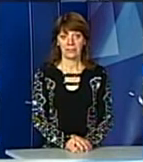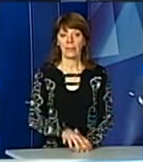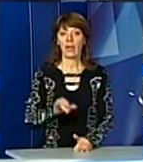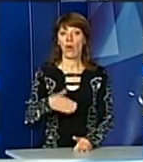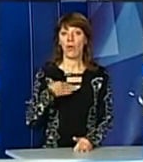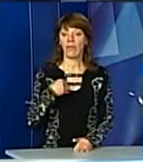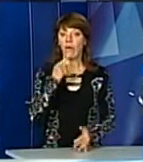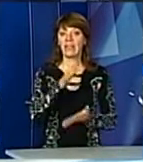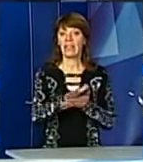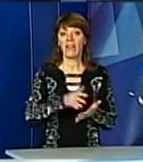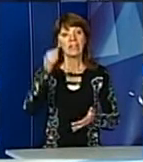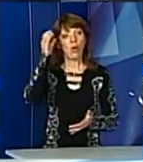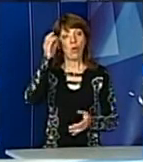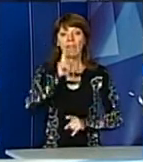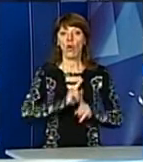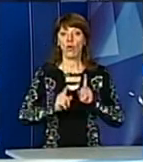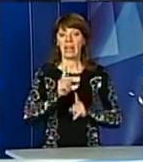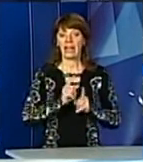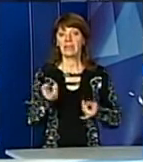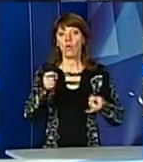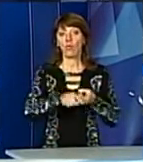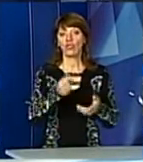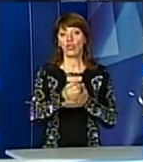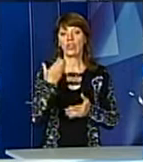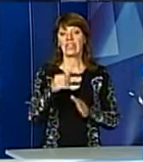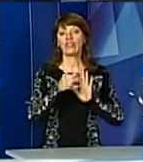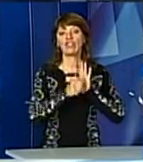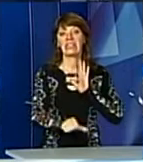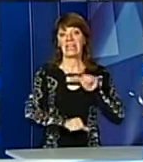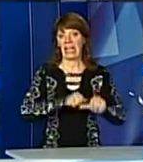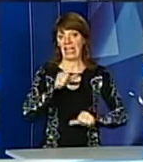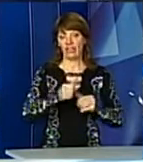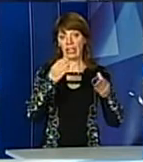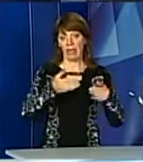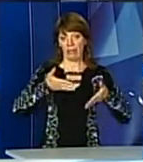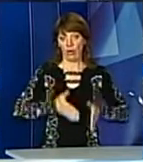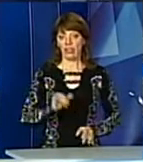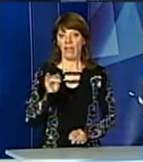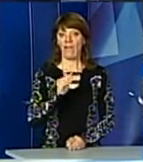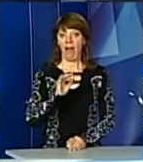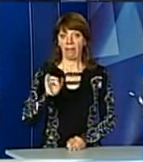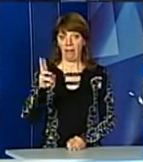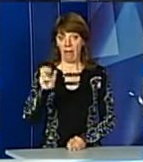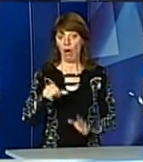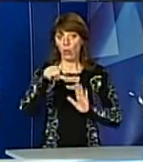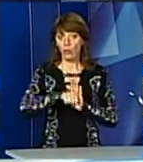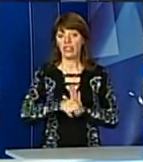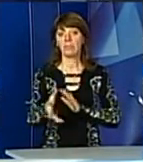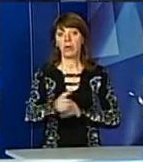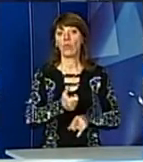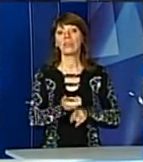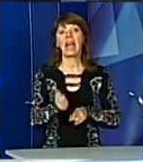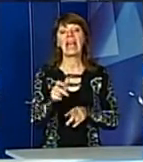У Львові триває науковий конгрес, приурочений до 160-річчя від дня народження Івана Франка. Участь у ньому